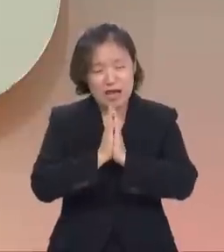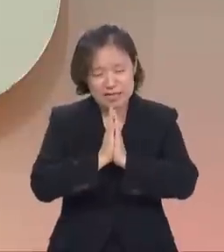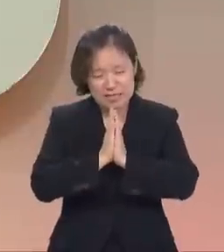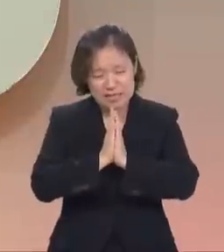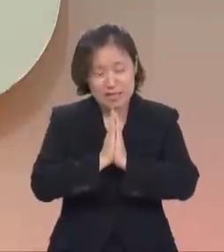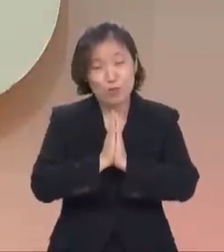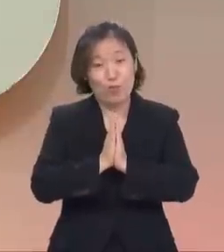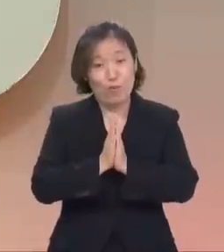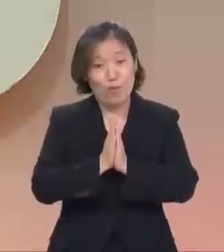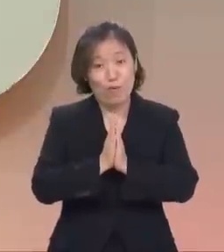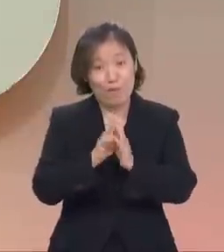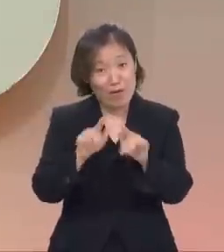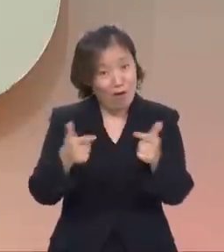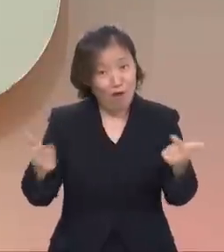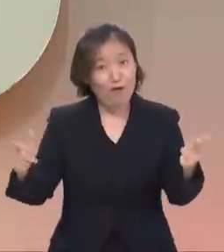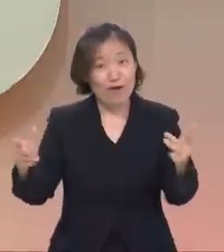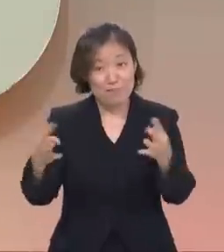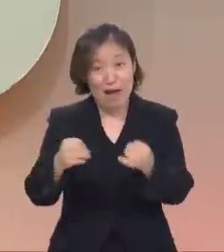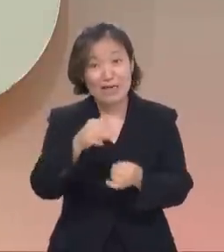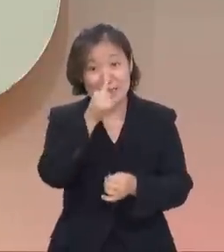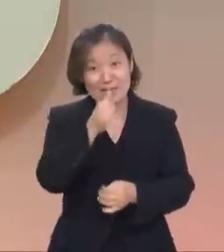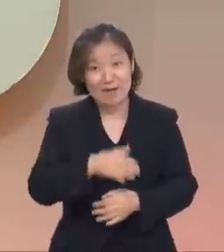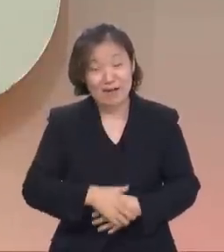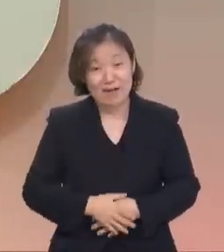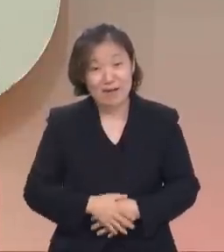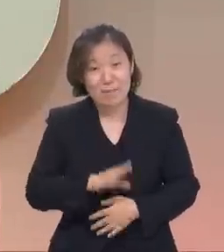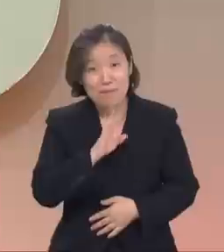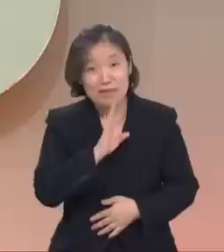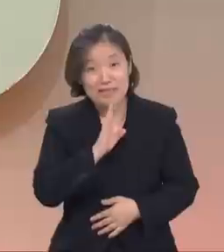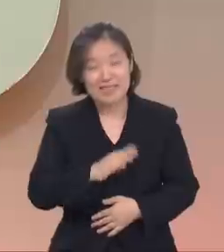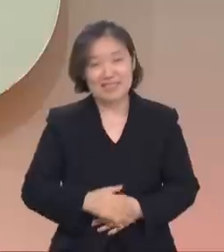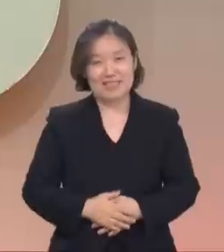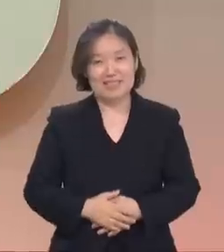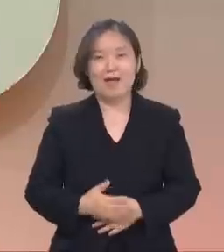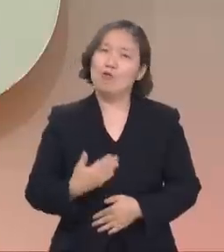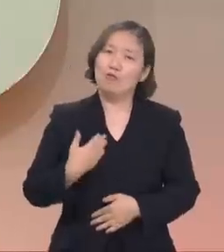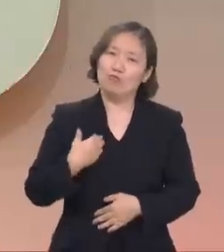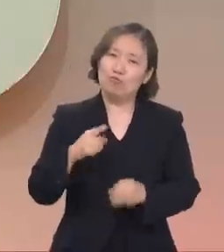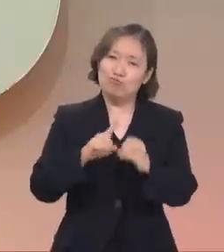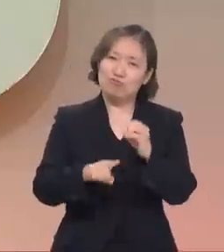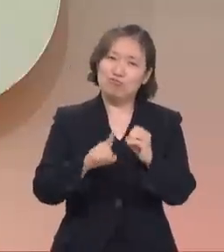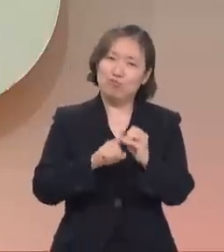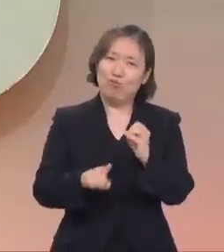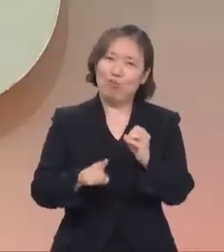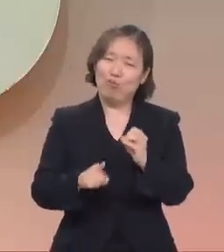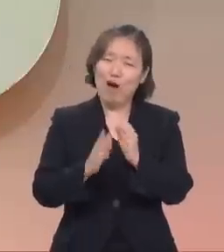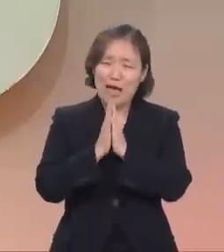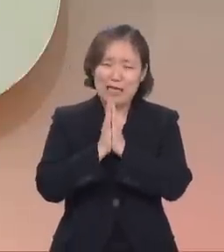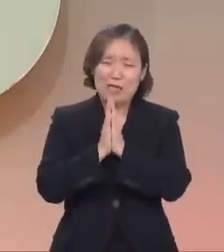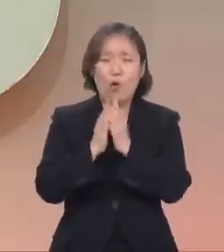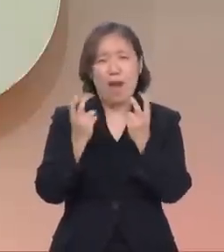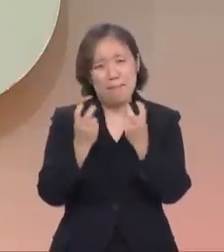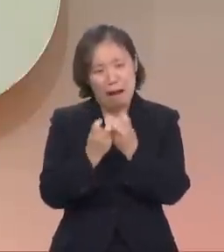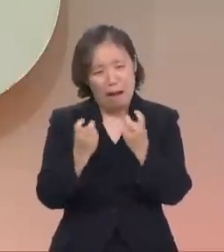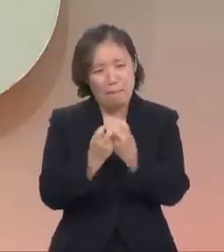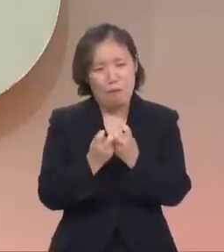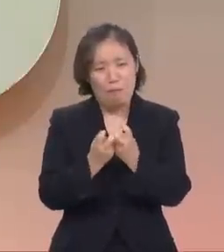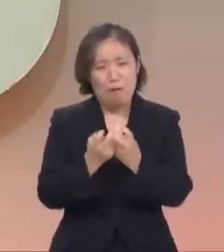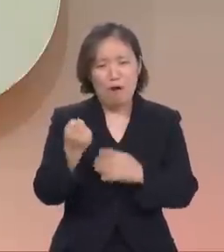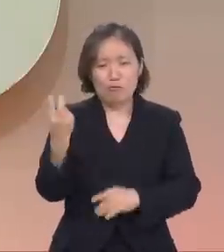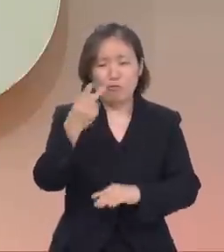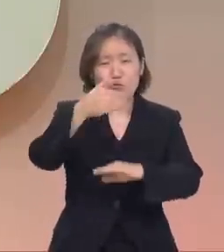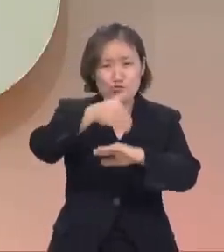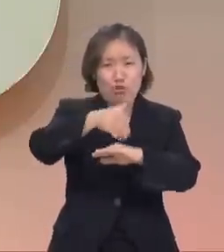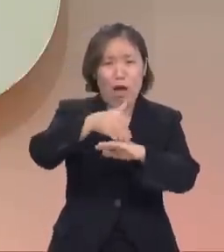기도도 골고루 하지 않습니까 그래서 우리 우리 불교는 기도법이 너무 많은 거 같아요 수행법이 너무